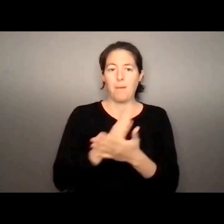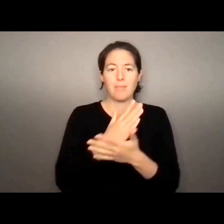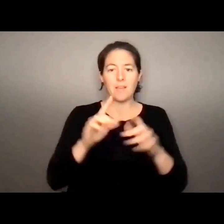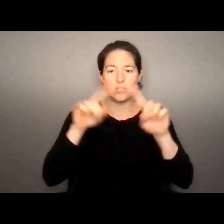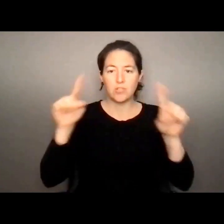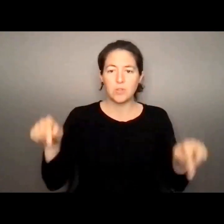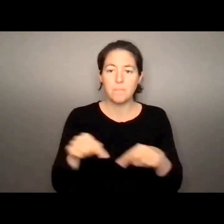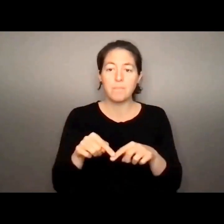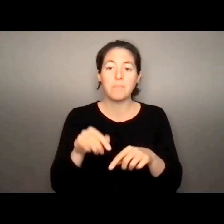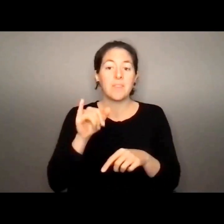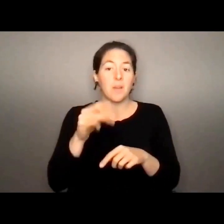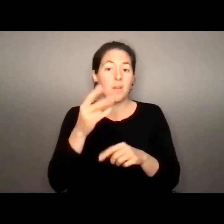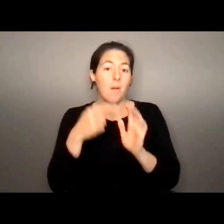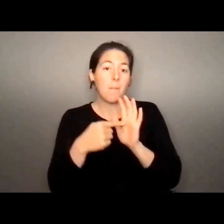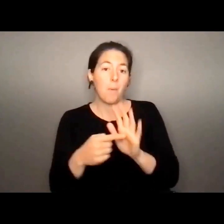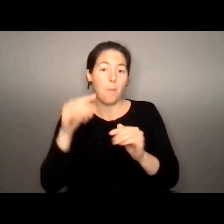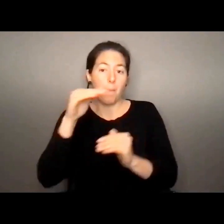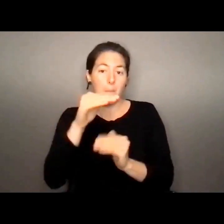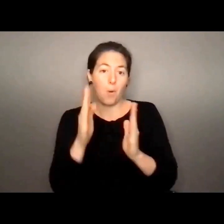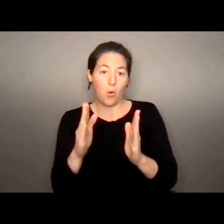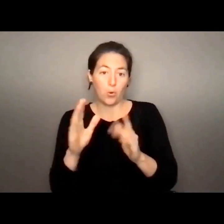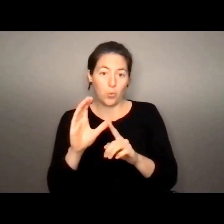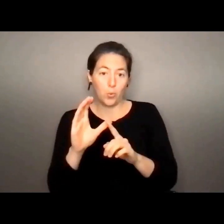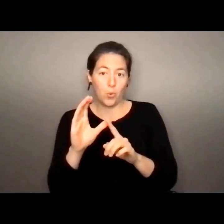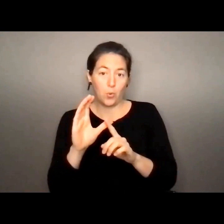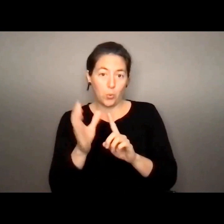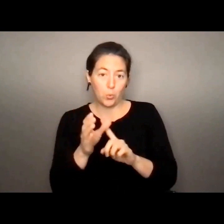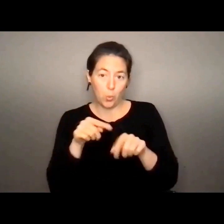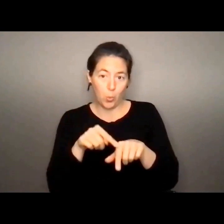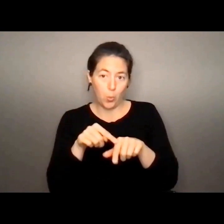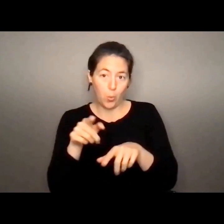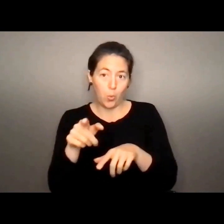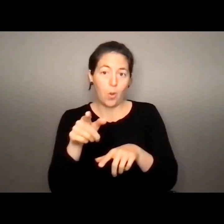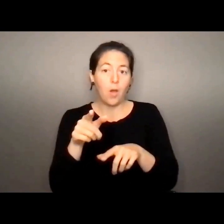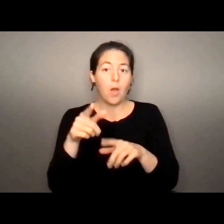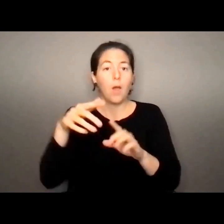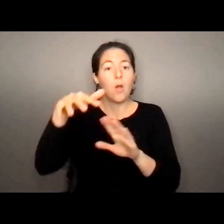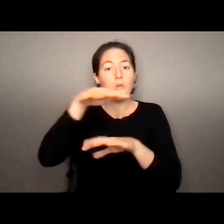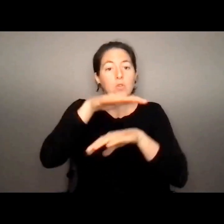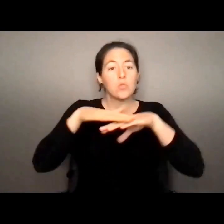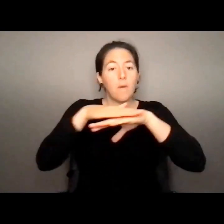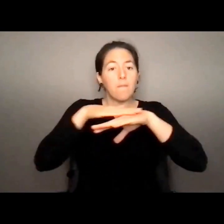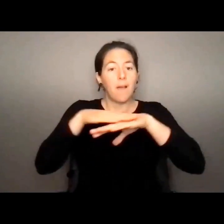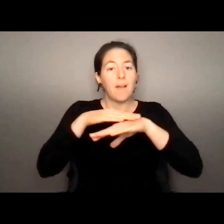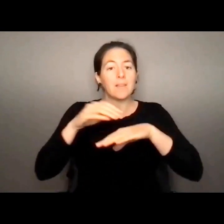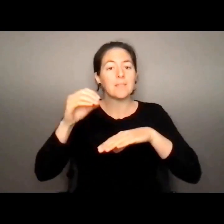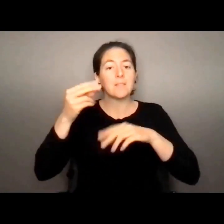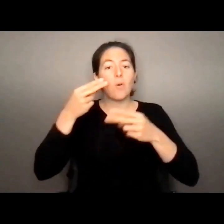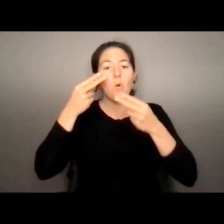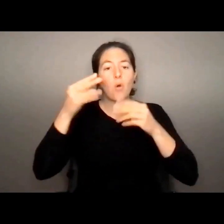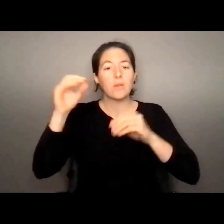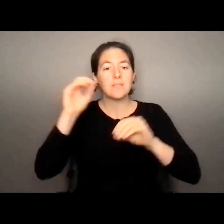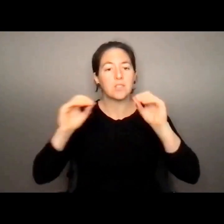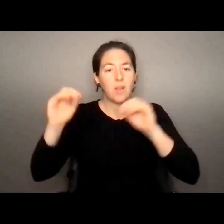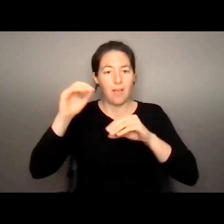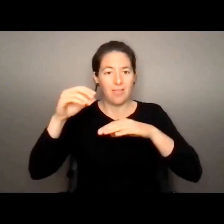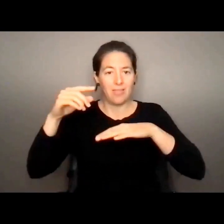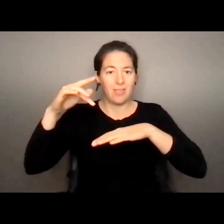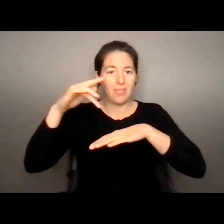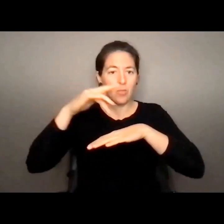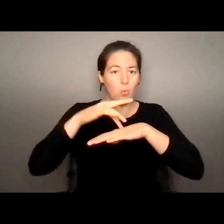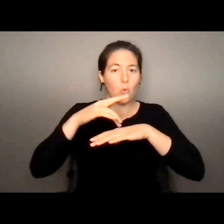rapidement, ça, c'est un bloc de culture qui, à sa surface, en réaction avec l'oxygène, puis une série de